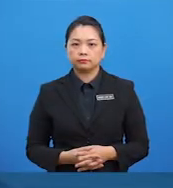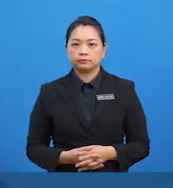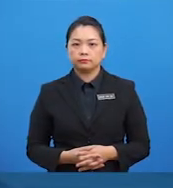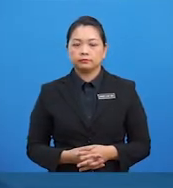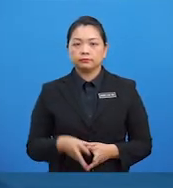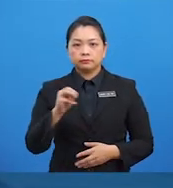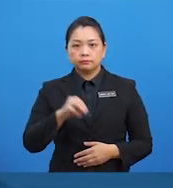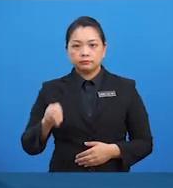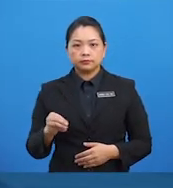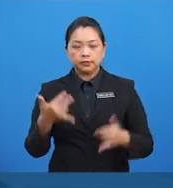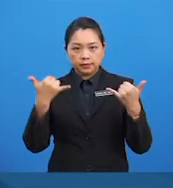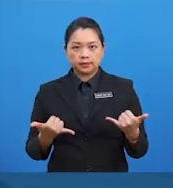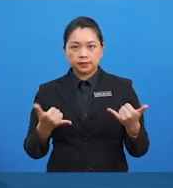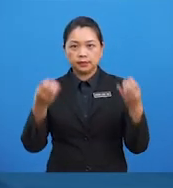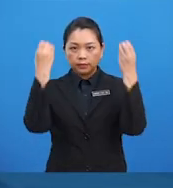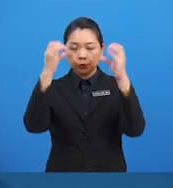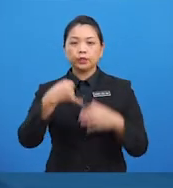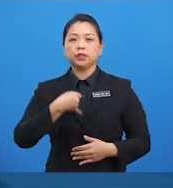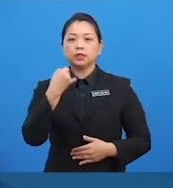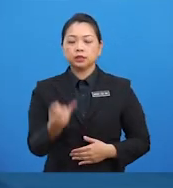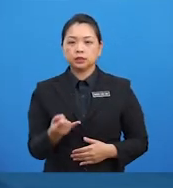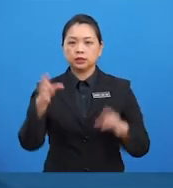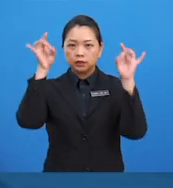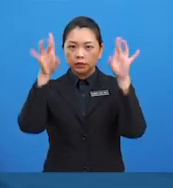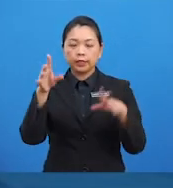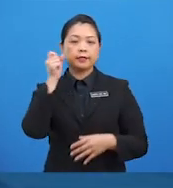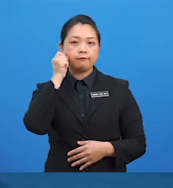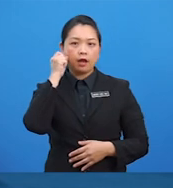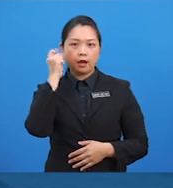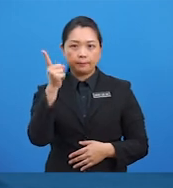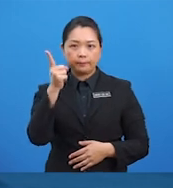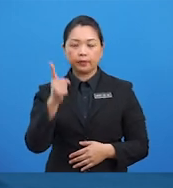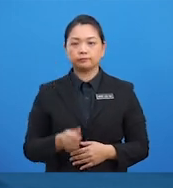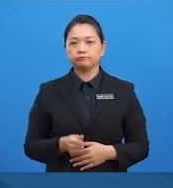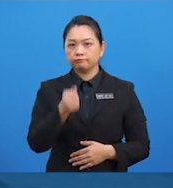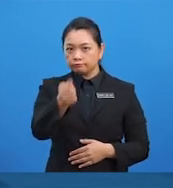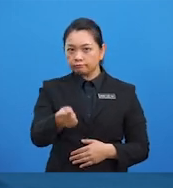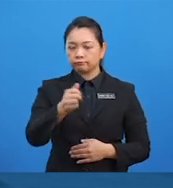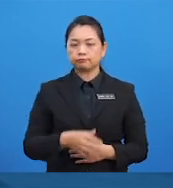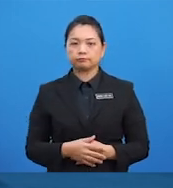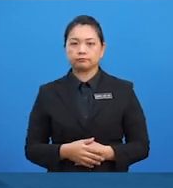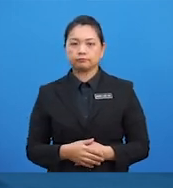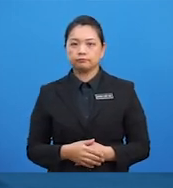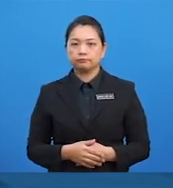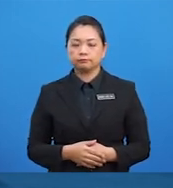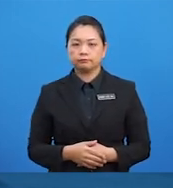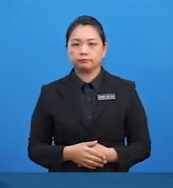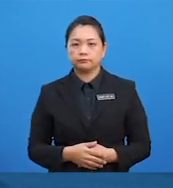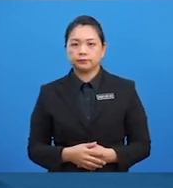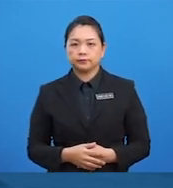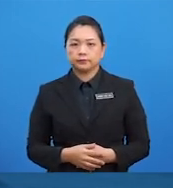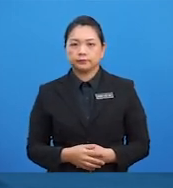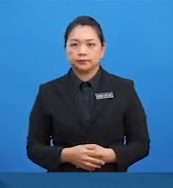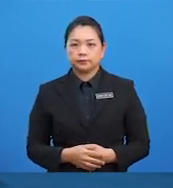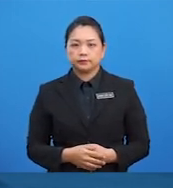Murid-murid, sekarang cikgu ingin menguji kefahaman kamu semua dengan soalan